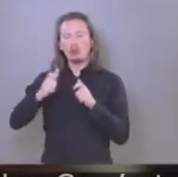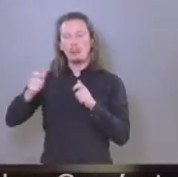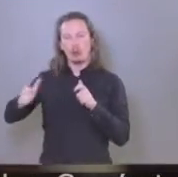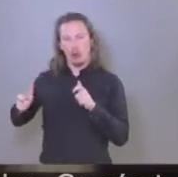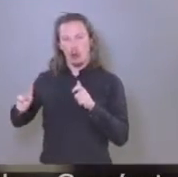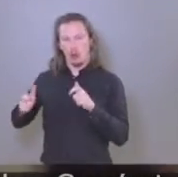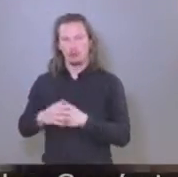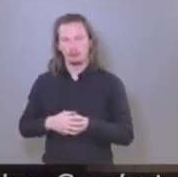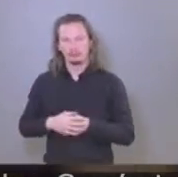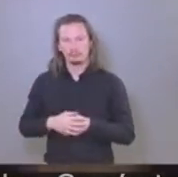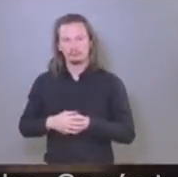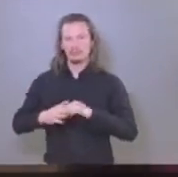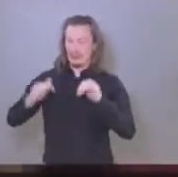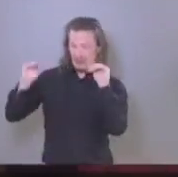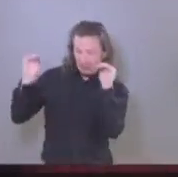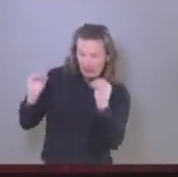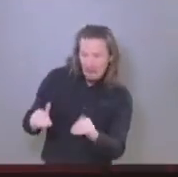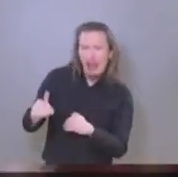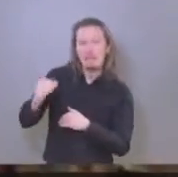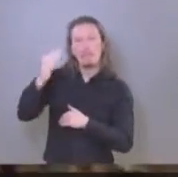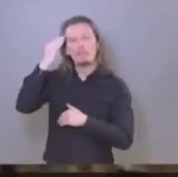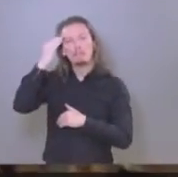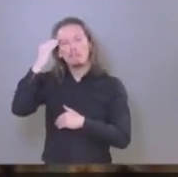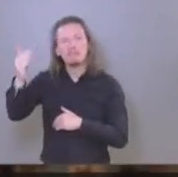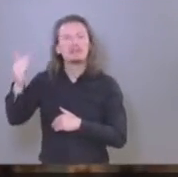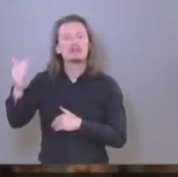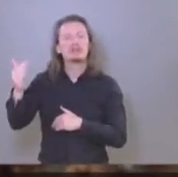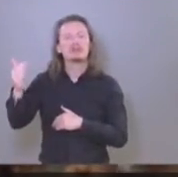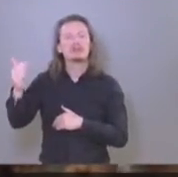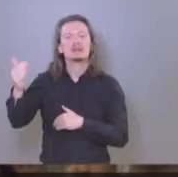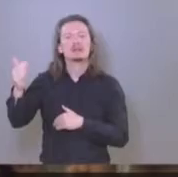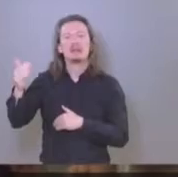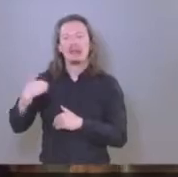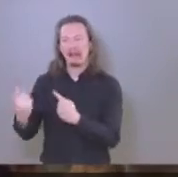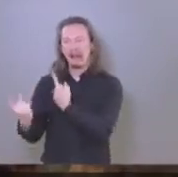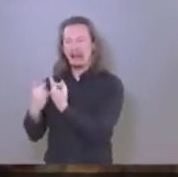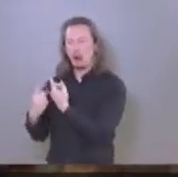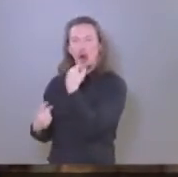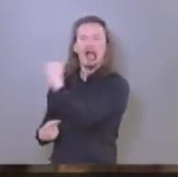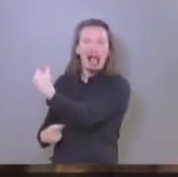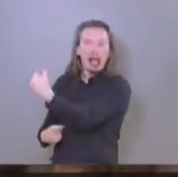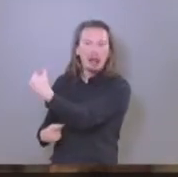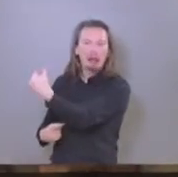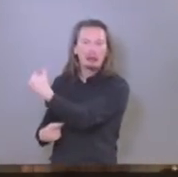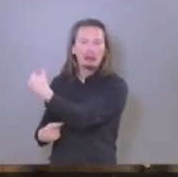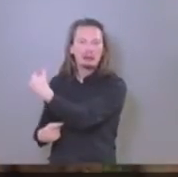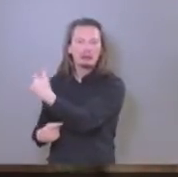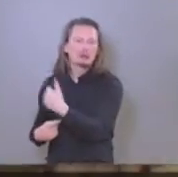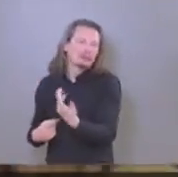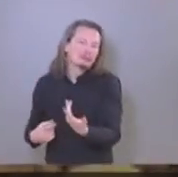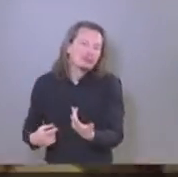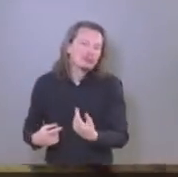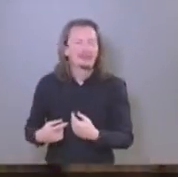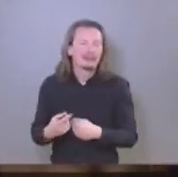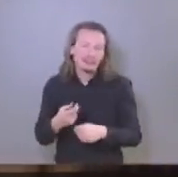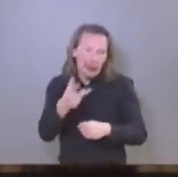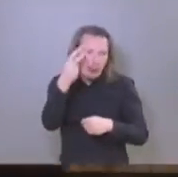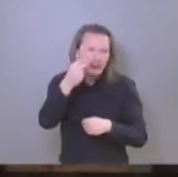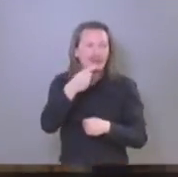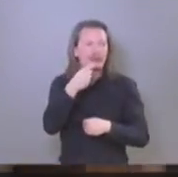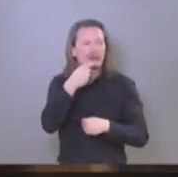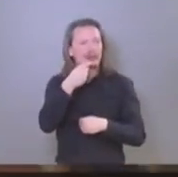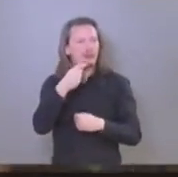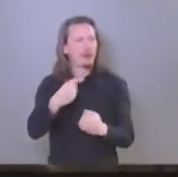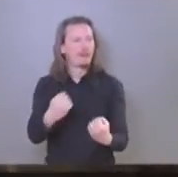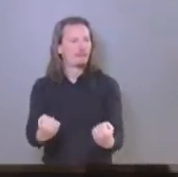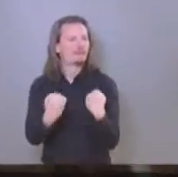tel que, même si vous n'avez qu'un seul client, vous avez compris, ça s'appelle client, mais en fait, c'est celui à qui vous vendez votre force